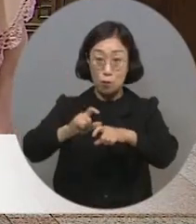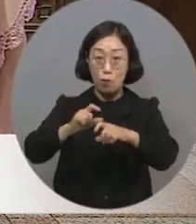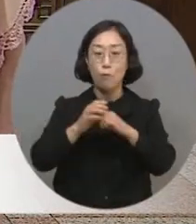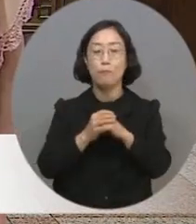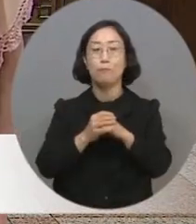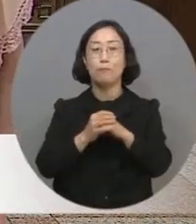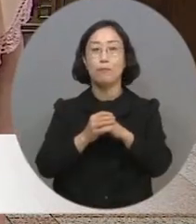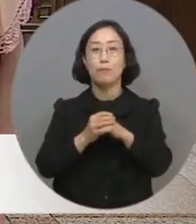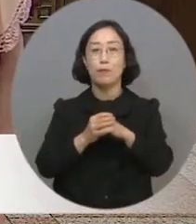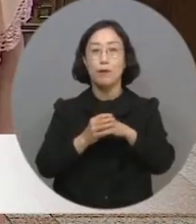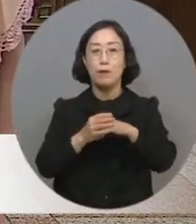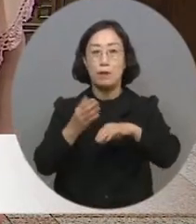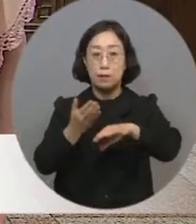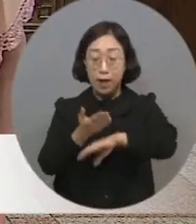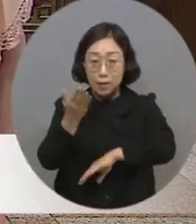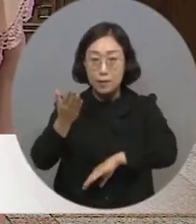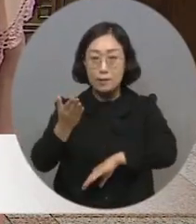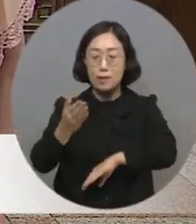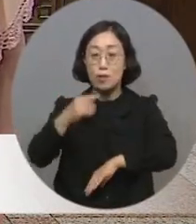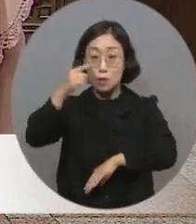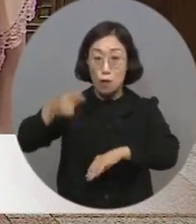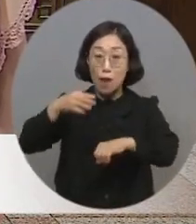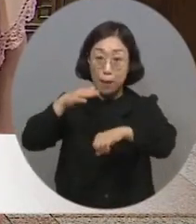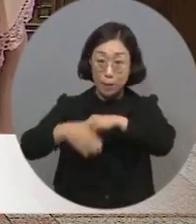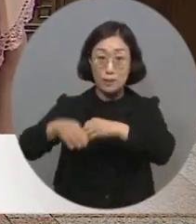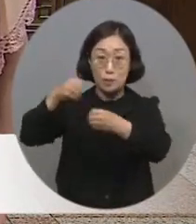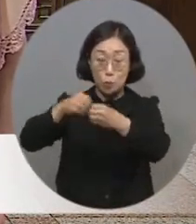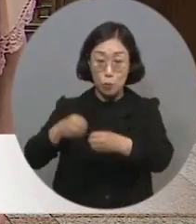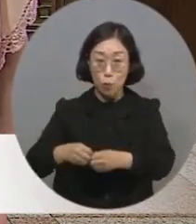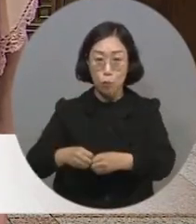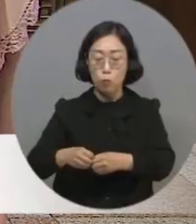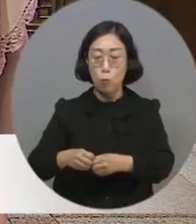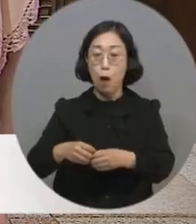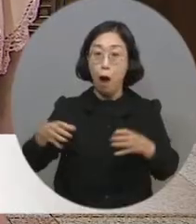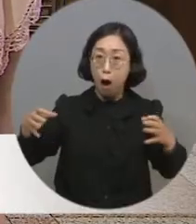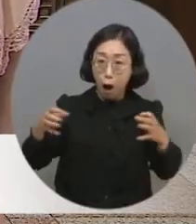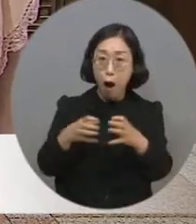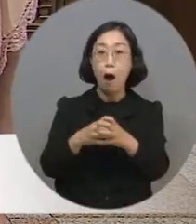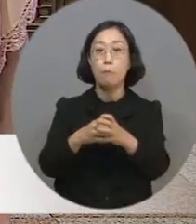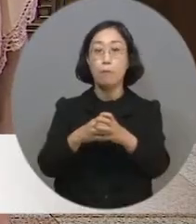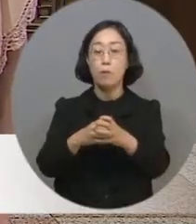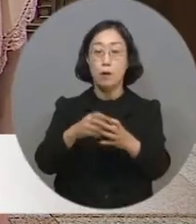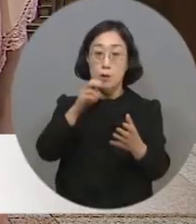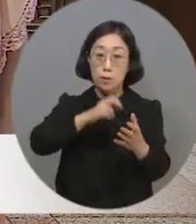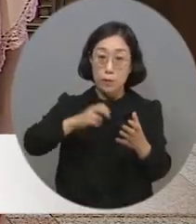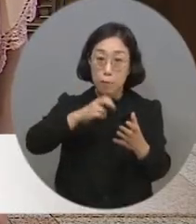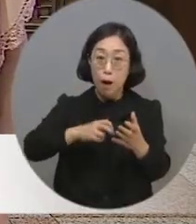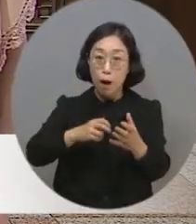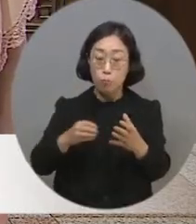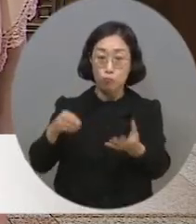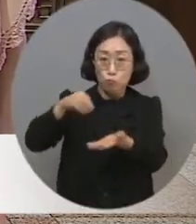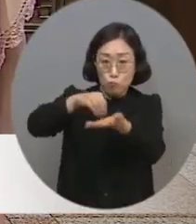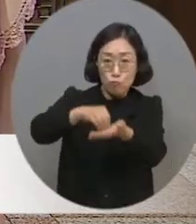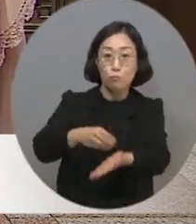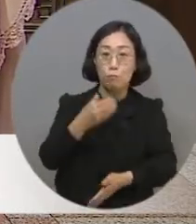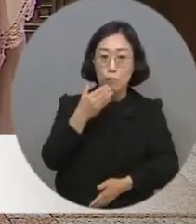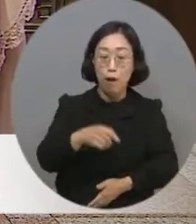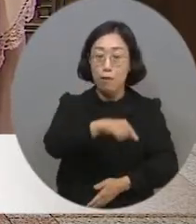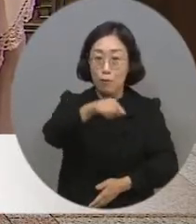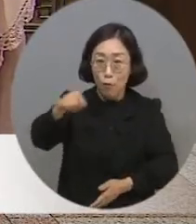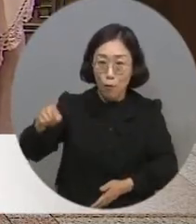people sing, this is a folk instrument, not only folk instrument. This is also